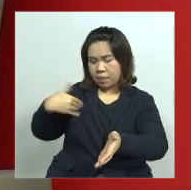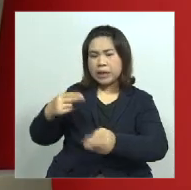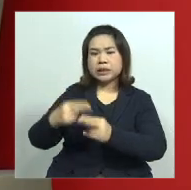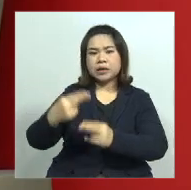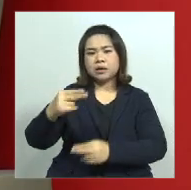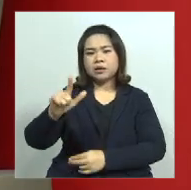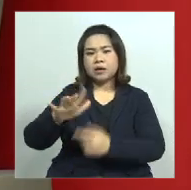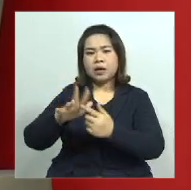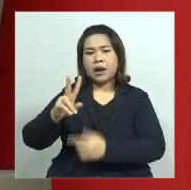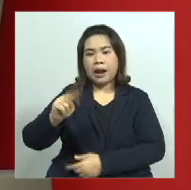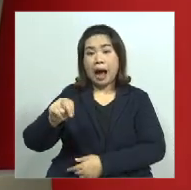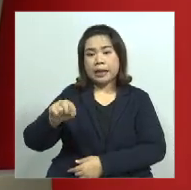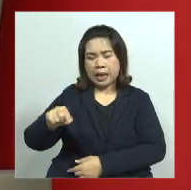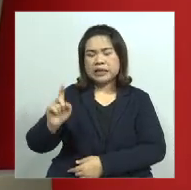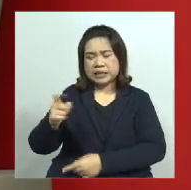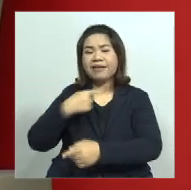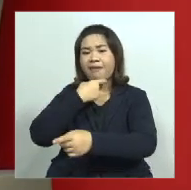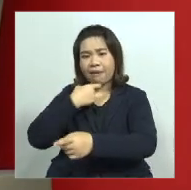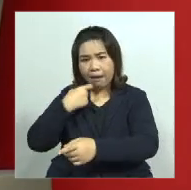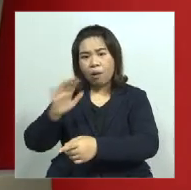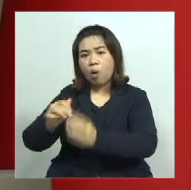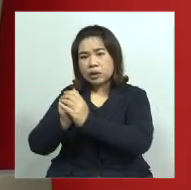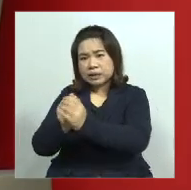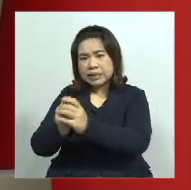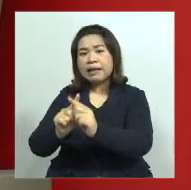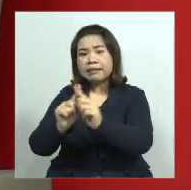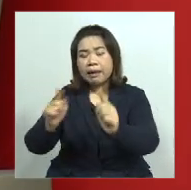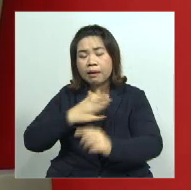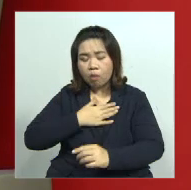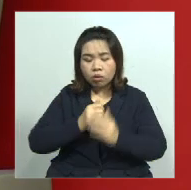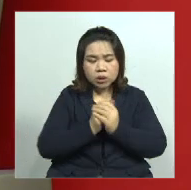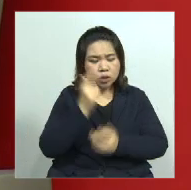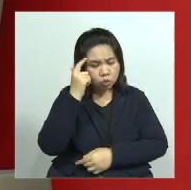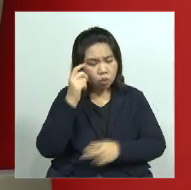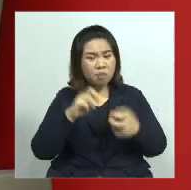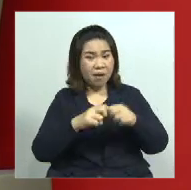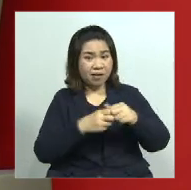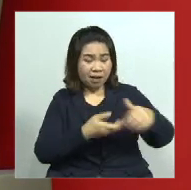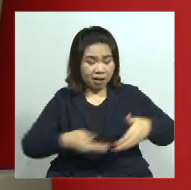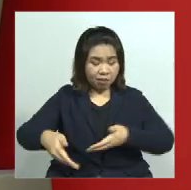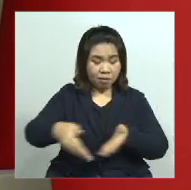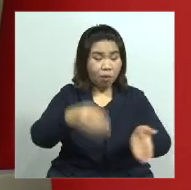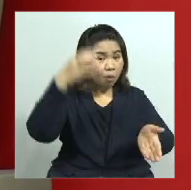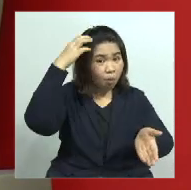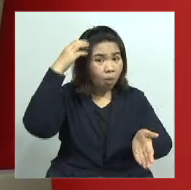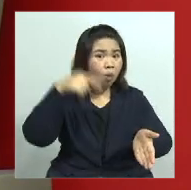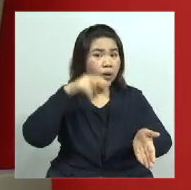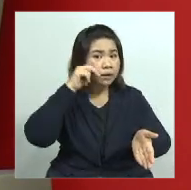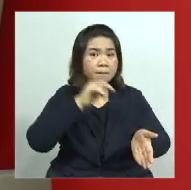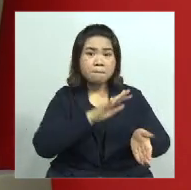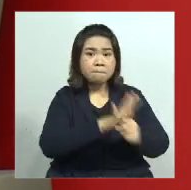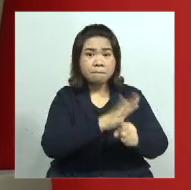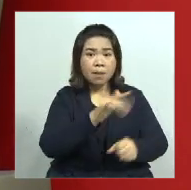จียงตอนนี้ก็เกิดแพลนอยู่แต่ว่าเราได้ทราบความยากลำบากของฝ่ายไทยก็คือตอนนี้กำลังแพลนตอนนี้กำลังขาดแพลนน้